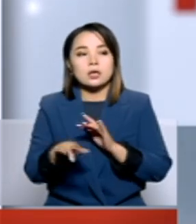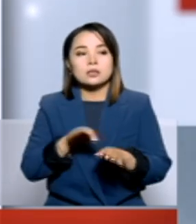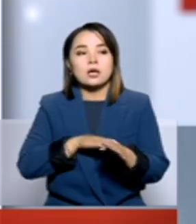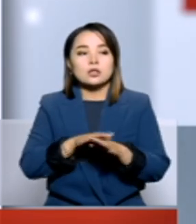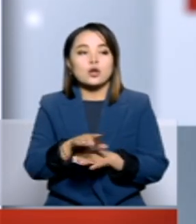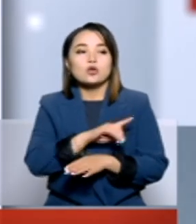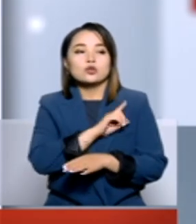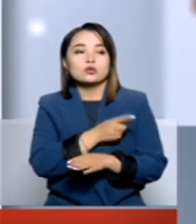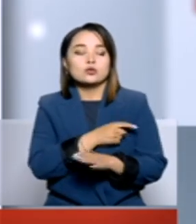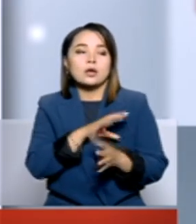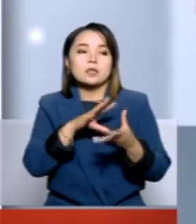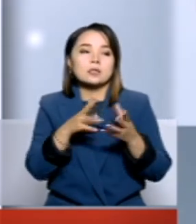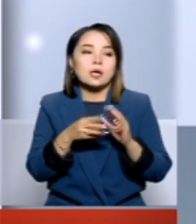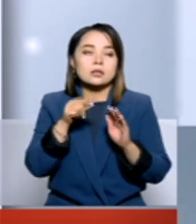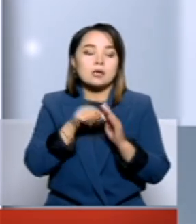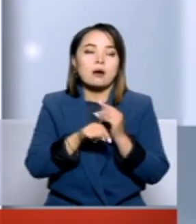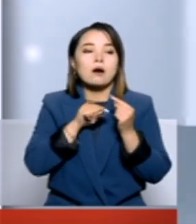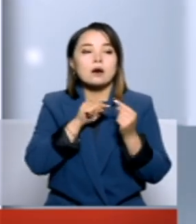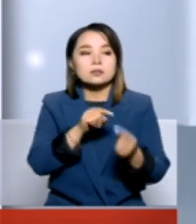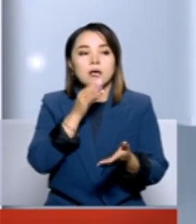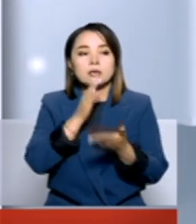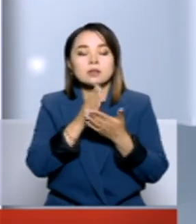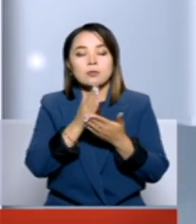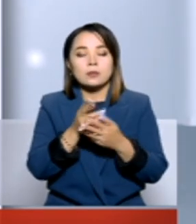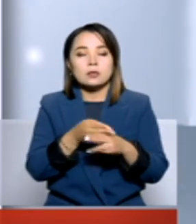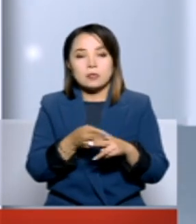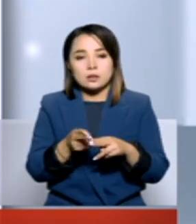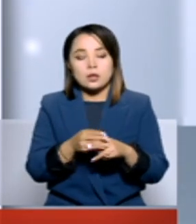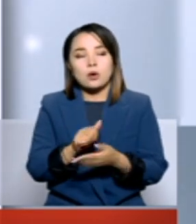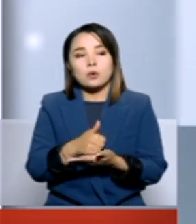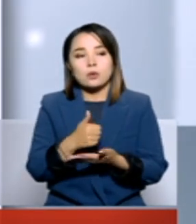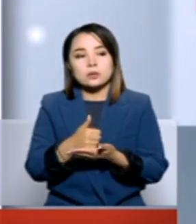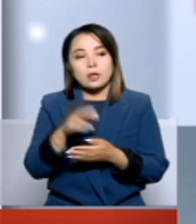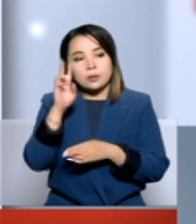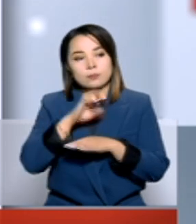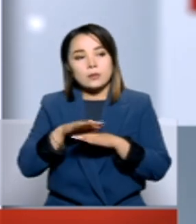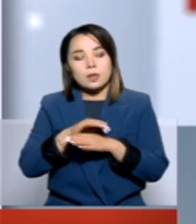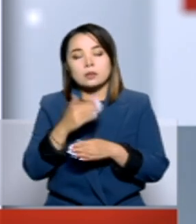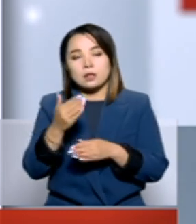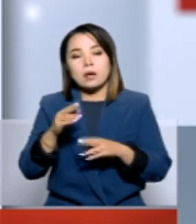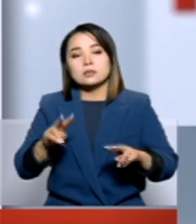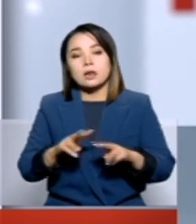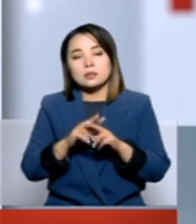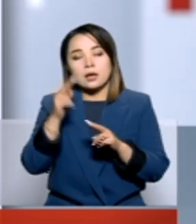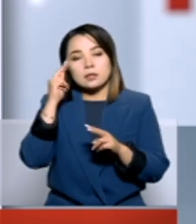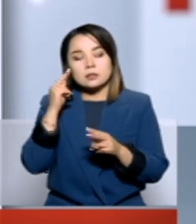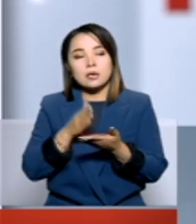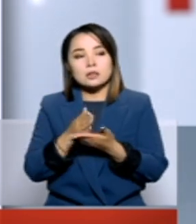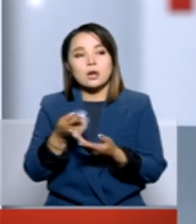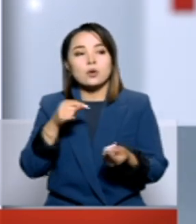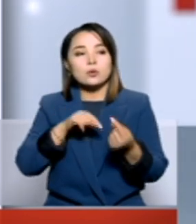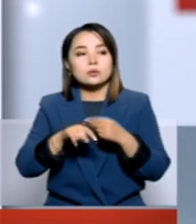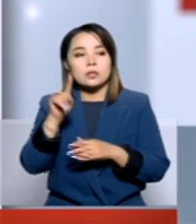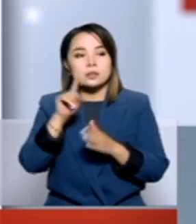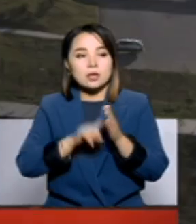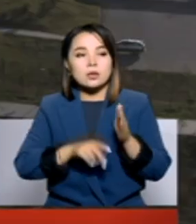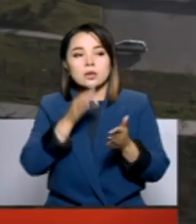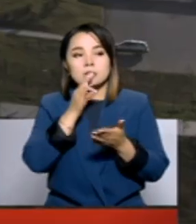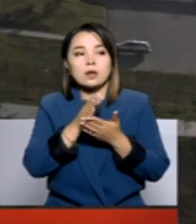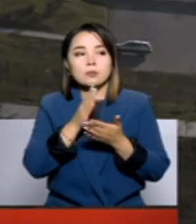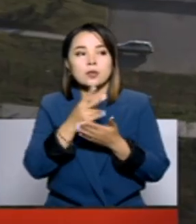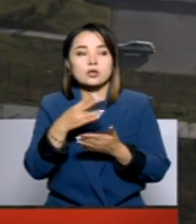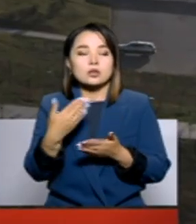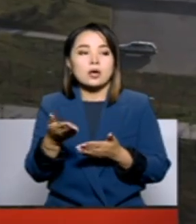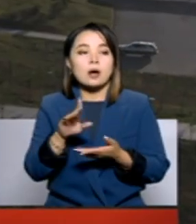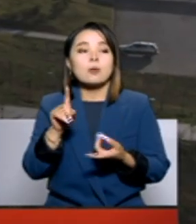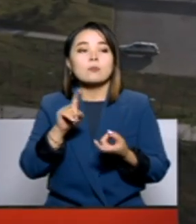сыртқы күштердің араласуына қарсы екенін атап өтті. Көрші ел басшысы Бейжің мен Астана арасындағы саяси өзара сенім деңгейіне тоқталып, екі